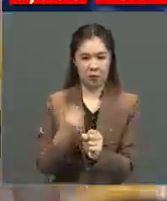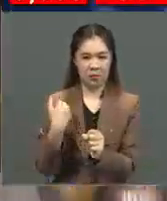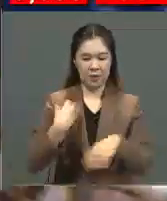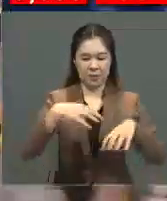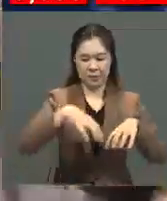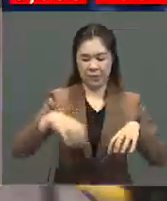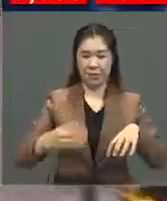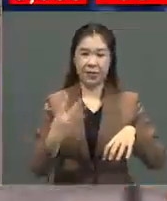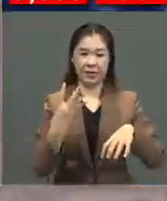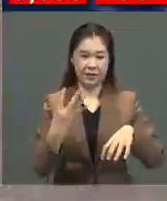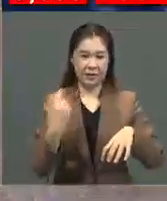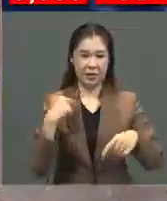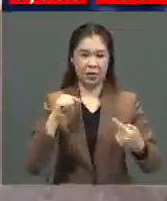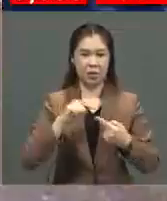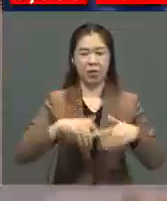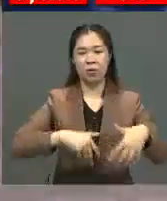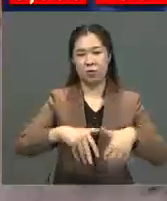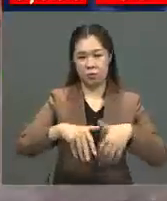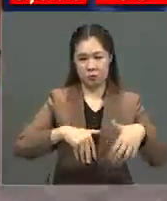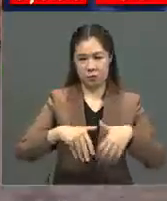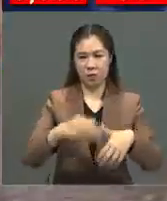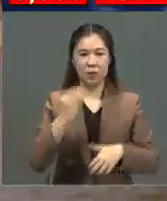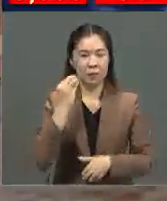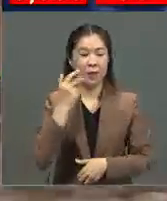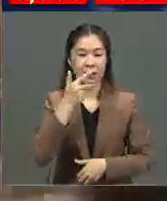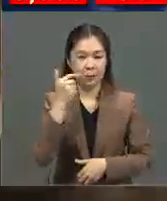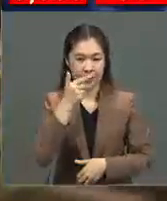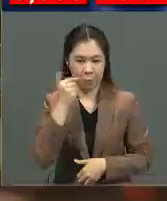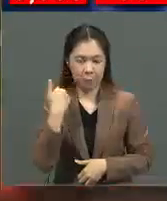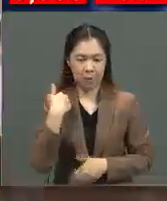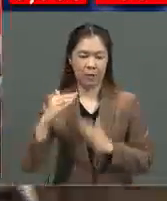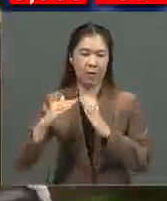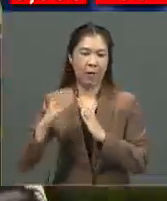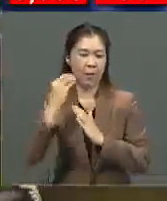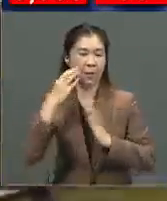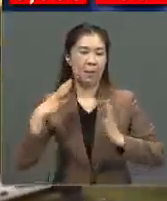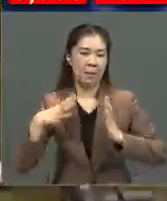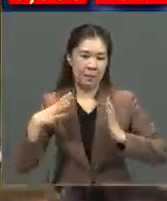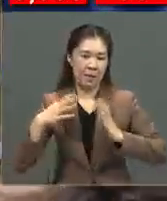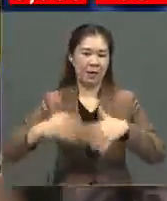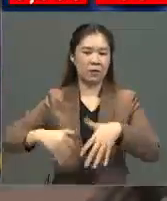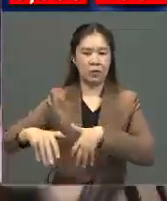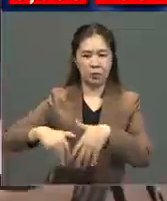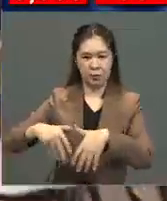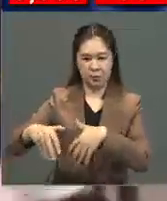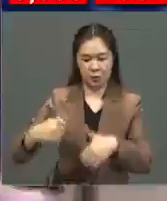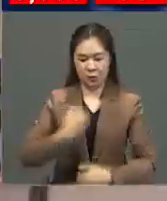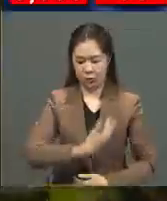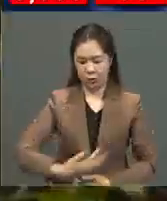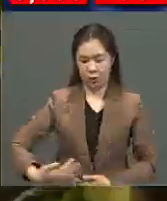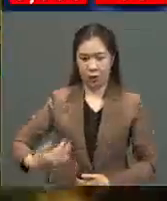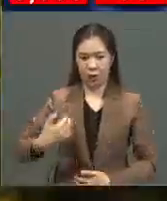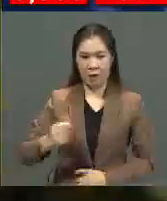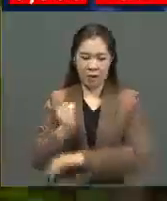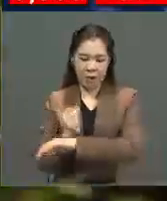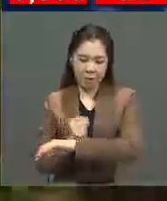4แห่งประกอบด้วยวิสาหกิจชุมชนบ้านขนมถ้วยชุมชนบางน้ำผึ้งโฮมสเตย์วิสาหกิจชุมชนหัตถศาสตร์เพื่อสุขภาพลูก